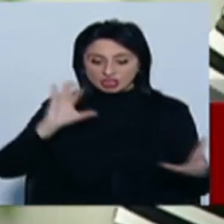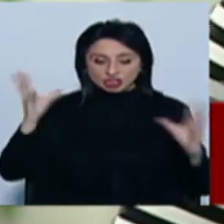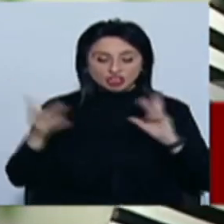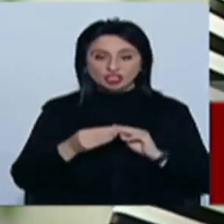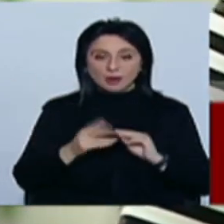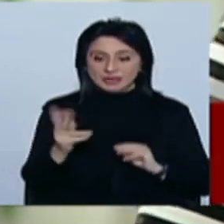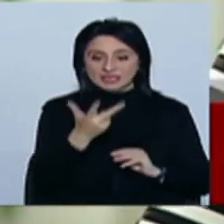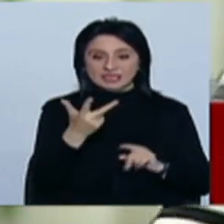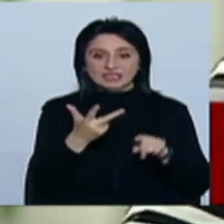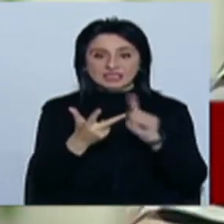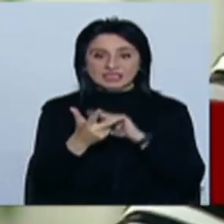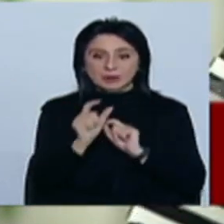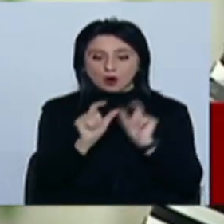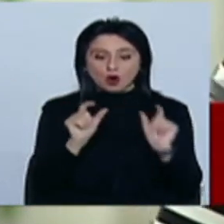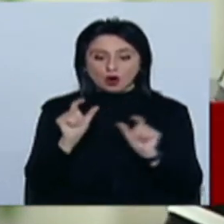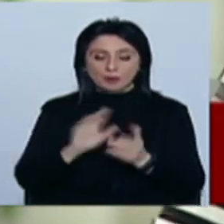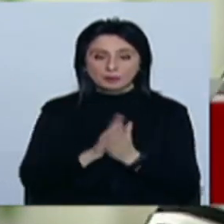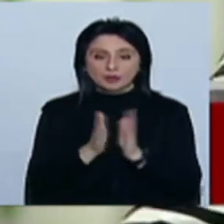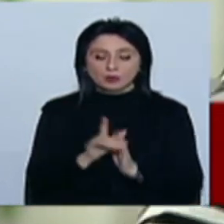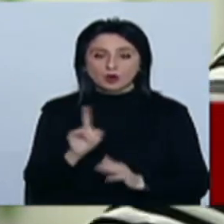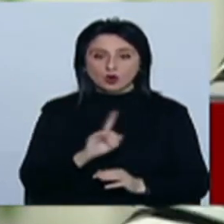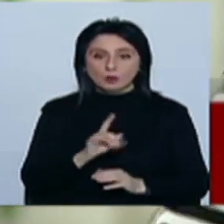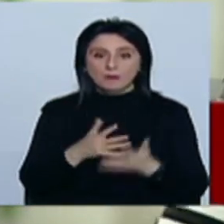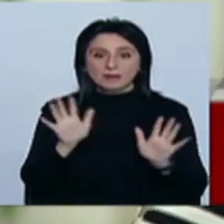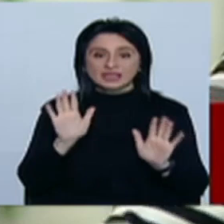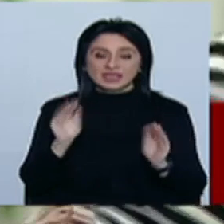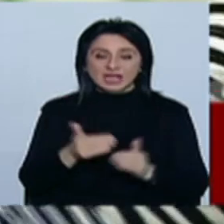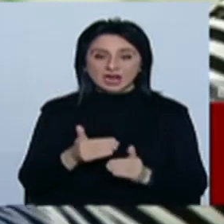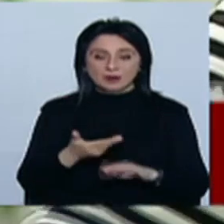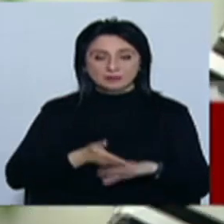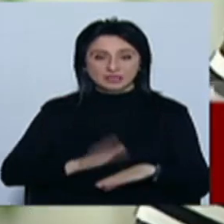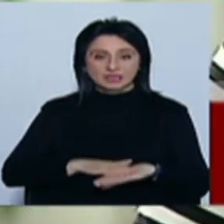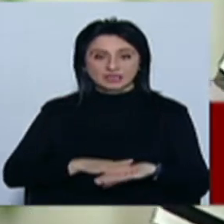ამ სამმა, ასე ვთქვათ, კომპონენტმა განაპირობა ის, რომ მეტნაკლებად უფრო